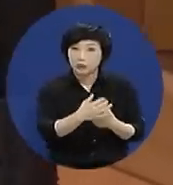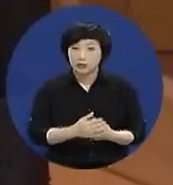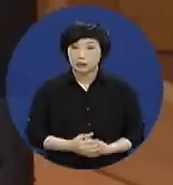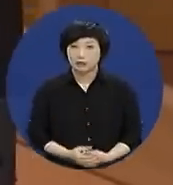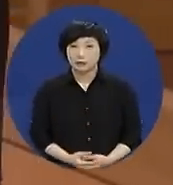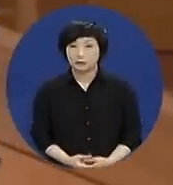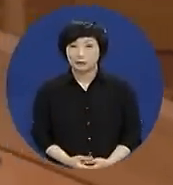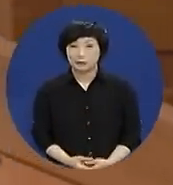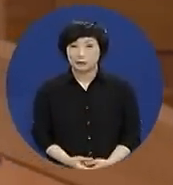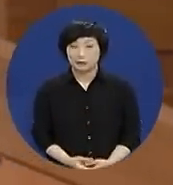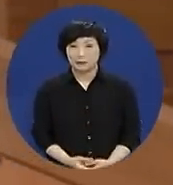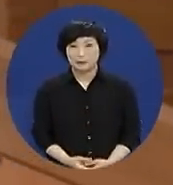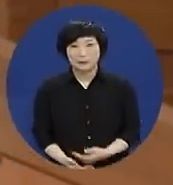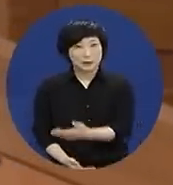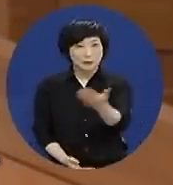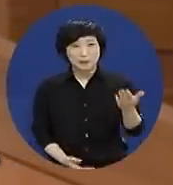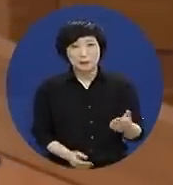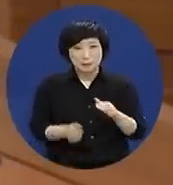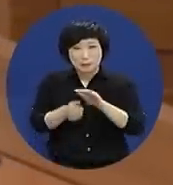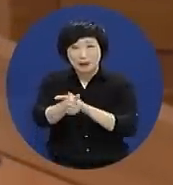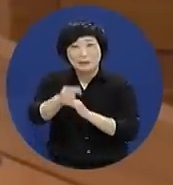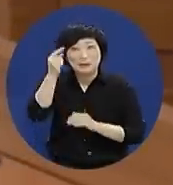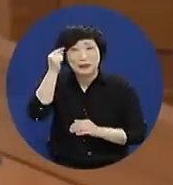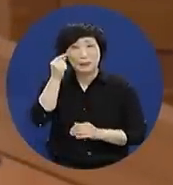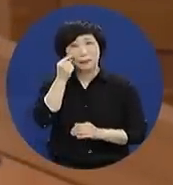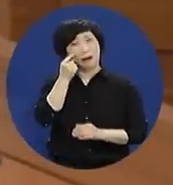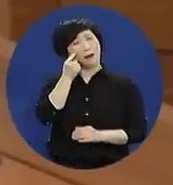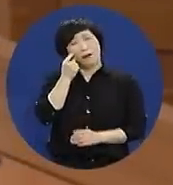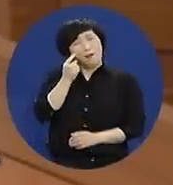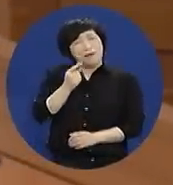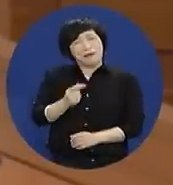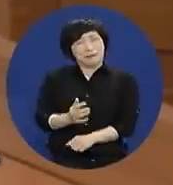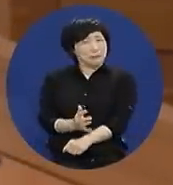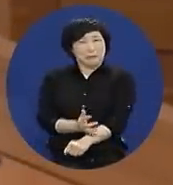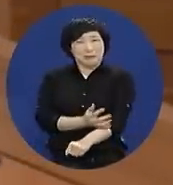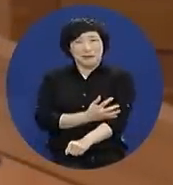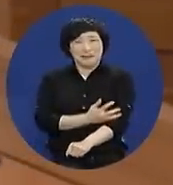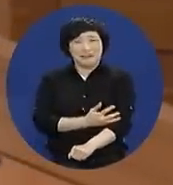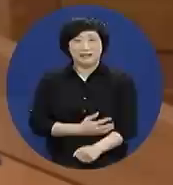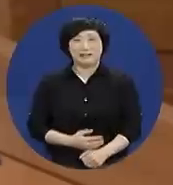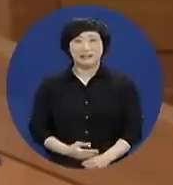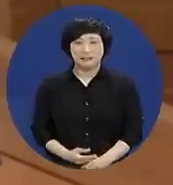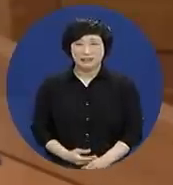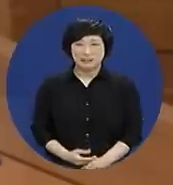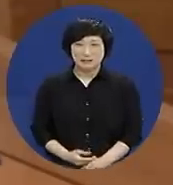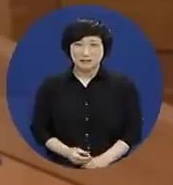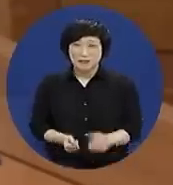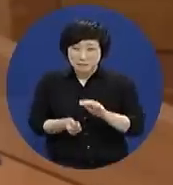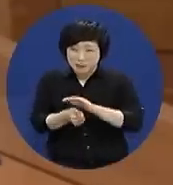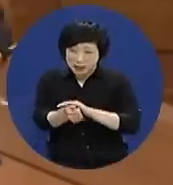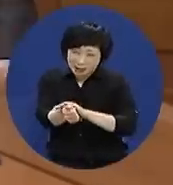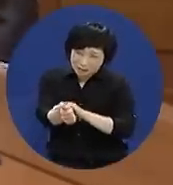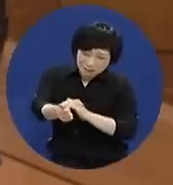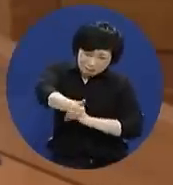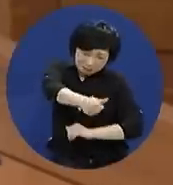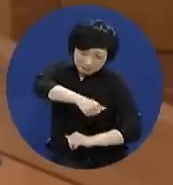ます蛇のことは考えただけでもちょっとします